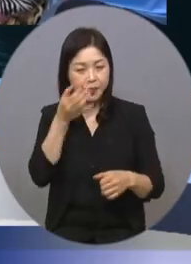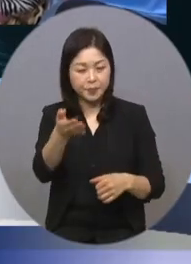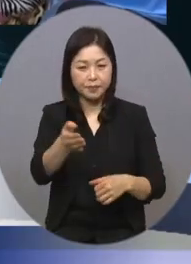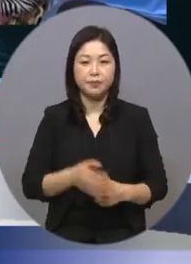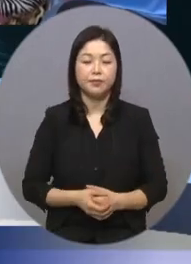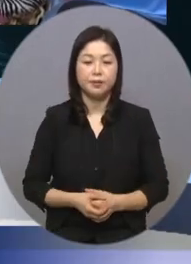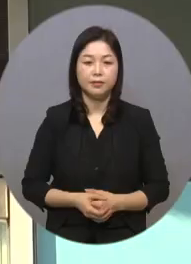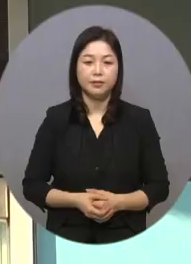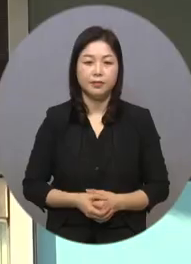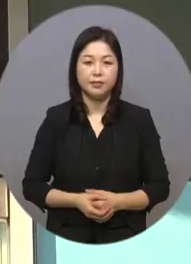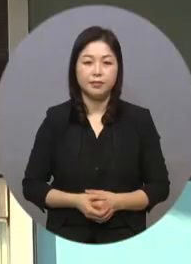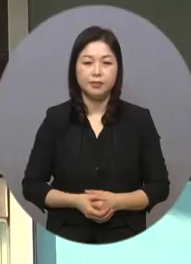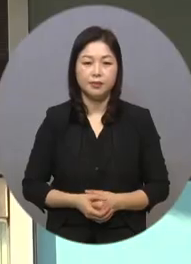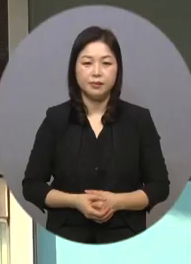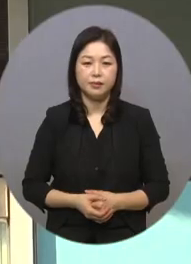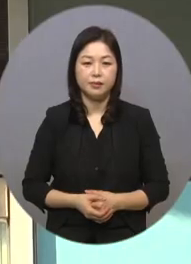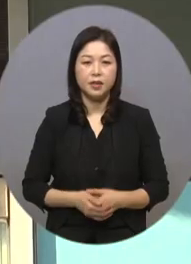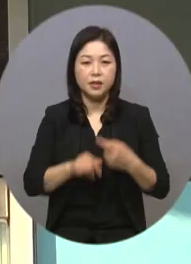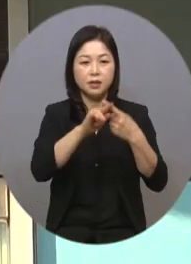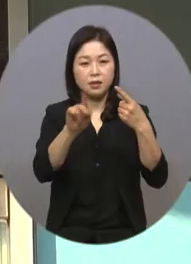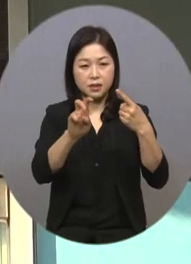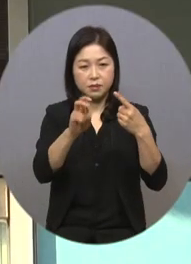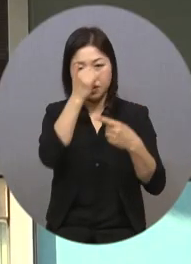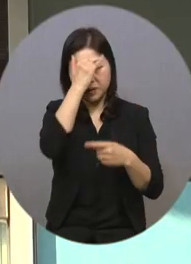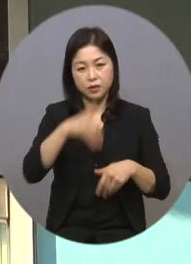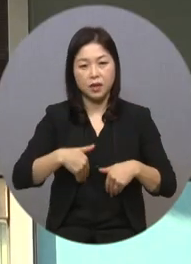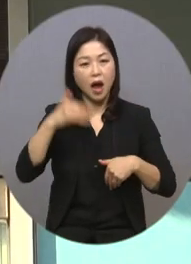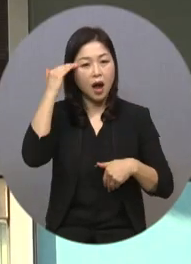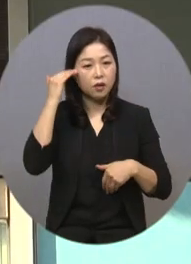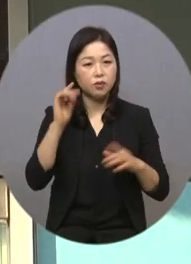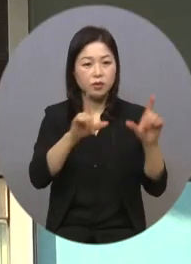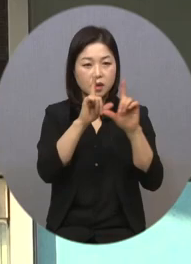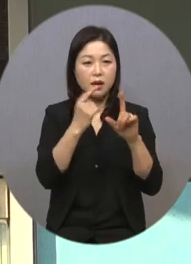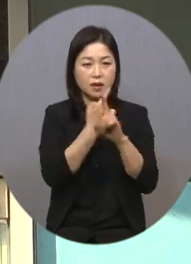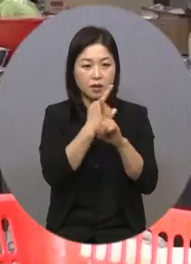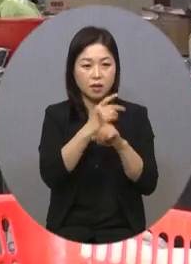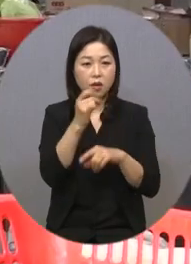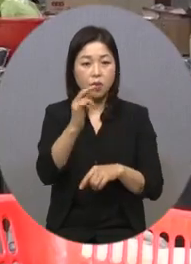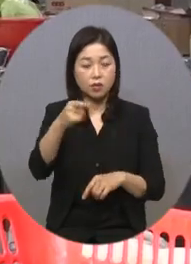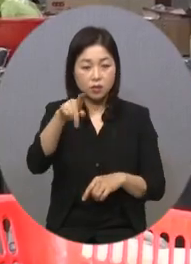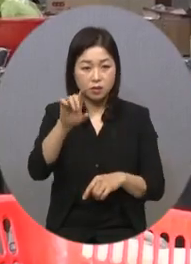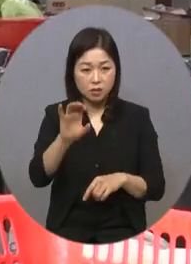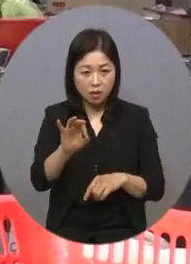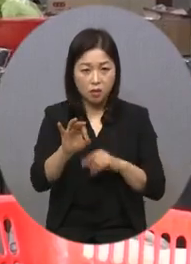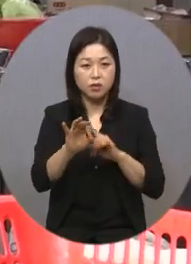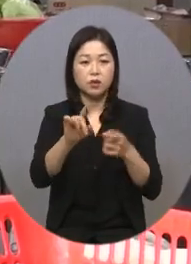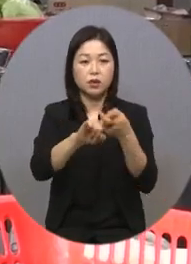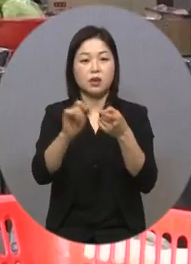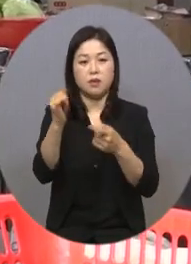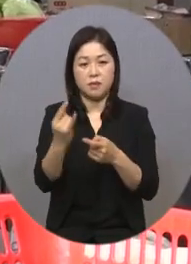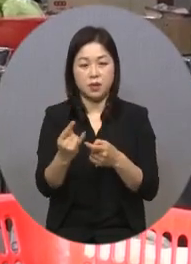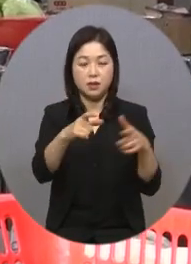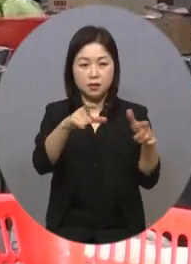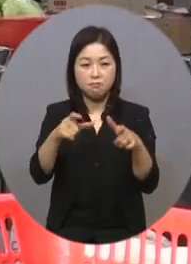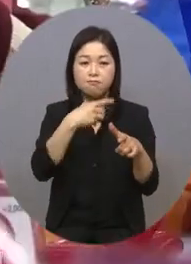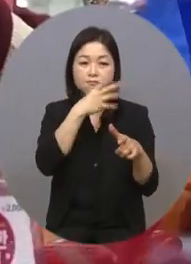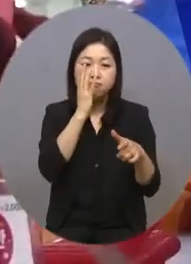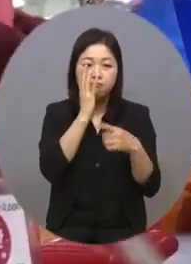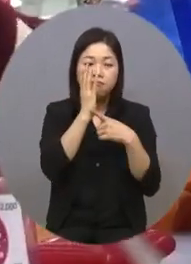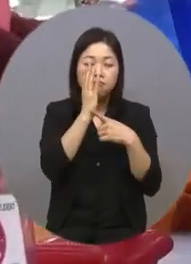전합니다. 지난 20일 충남 한국생활개선 홍성군 연합회에서 지역 내 독거노인 및 소외계층을